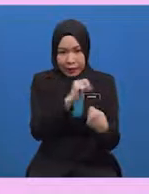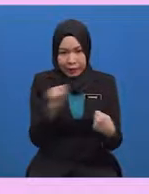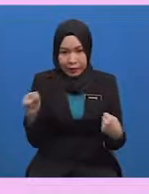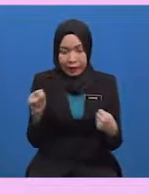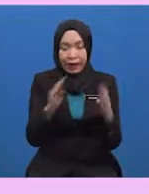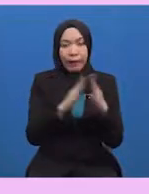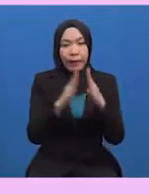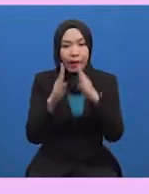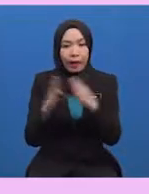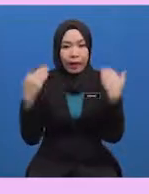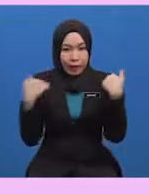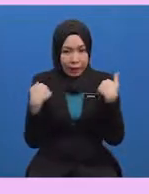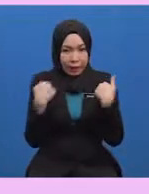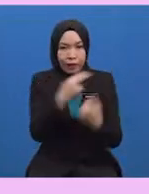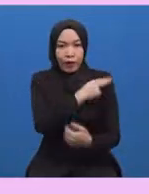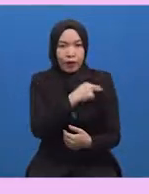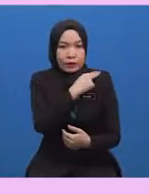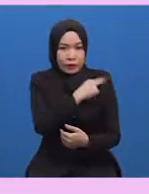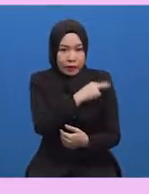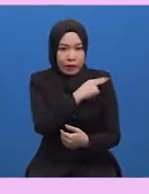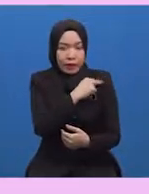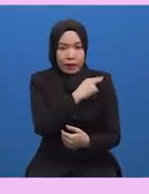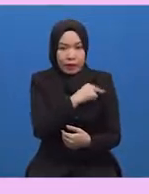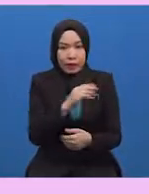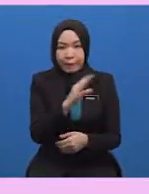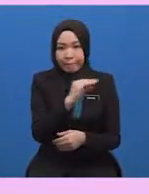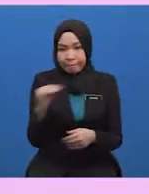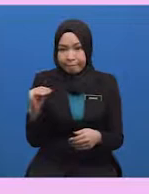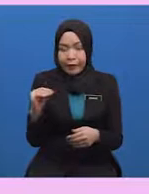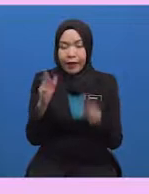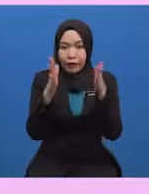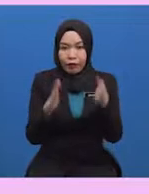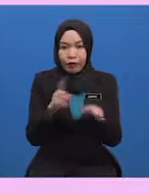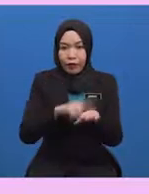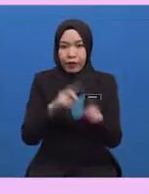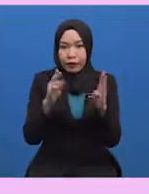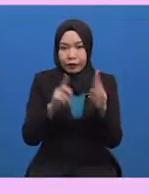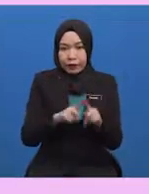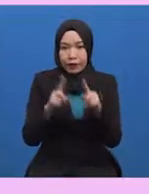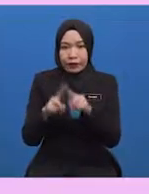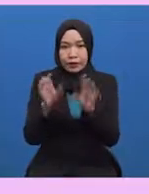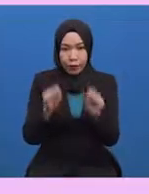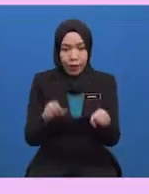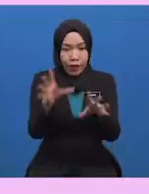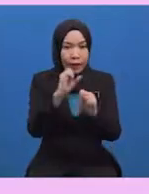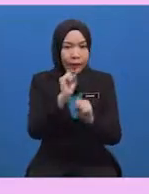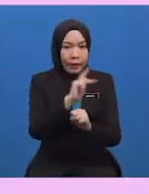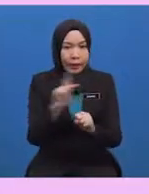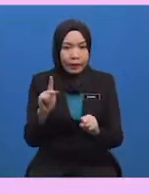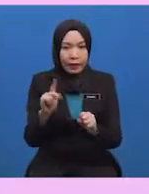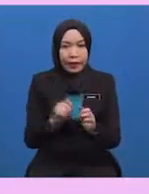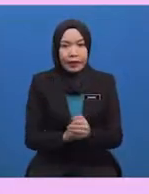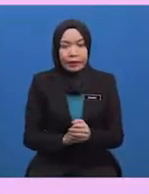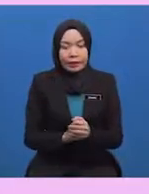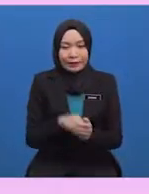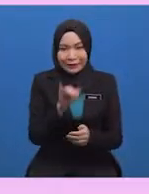dan hospital pakar. Penduduk desa boleh mendapatkan rawatan yang lebih baik di kawasan